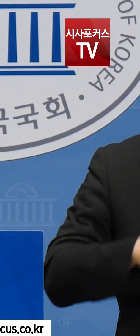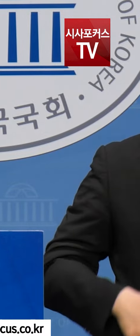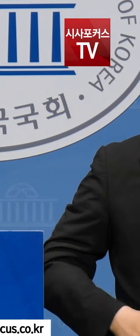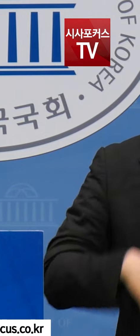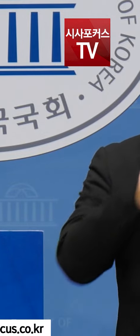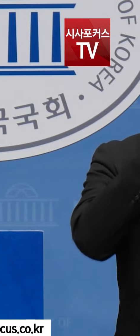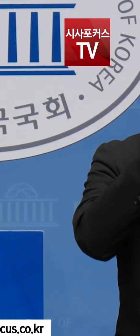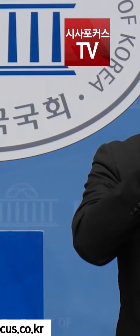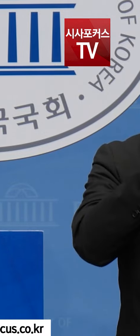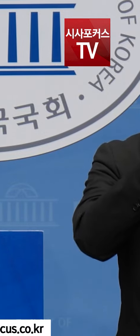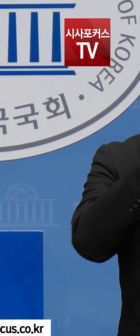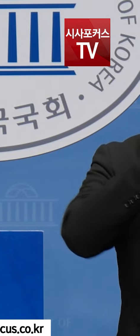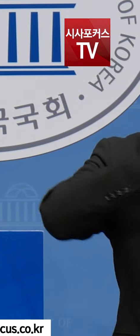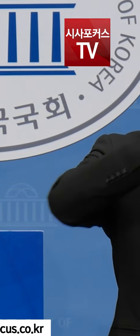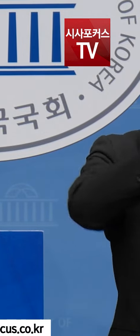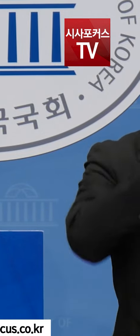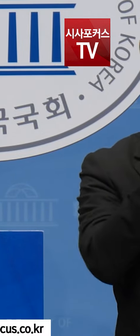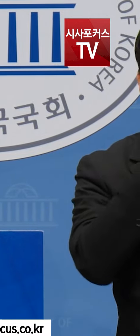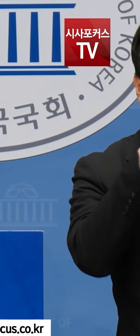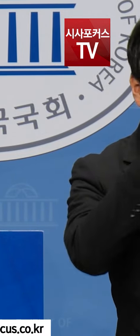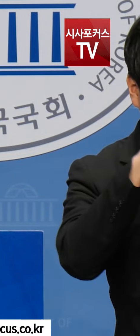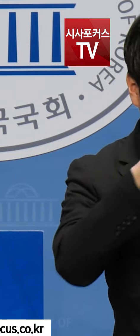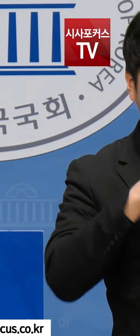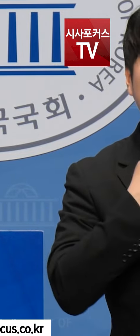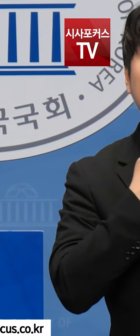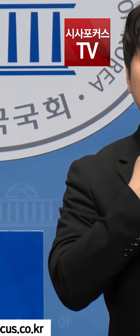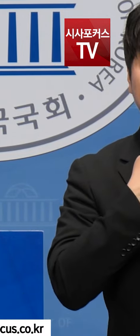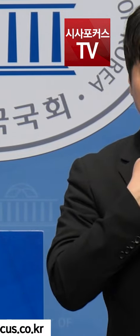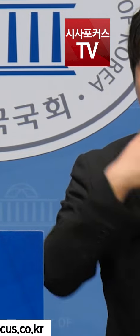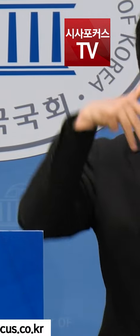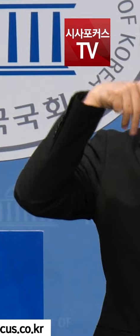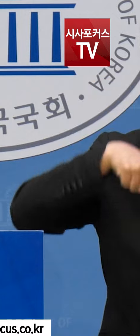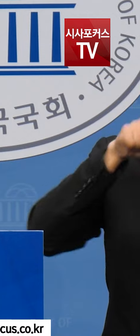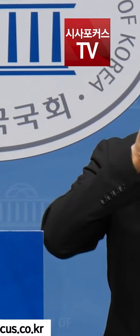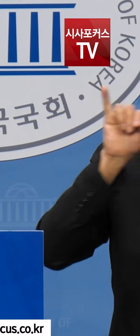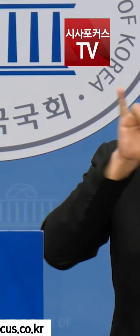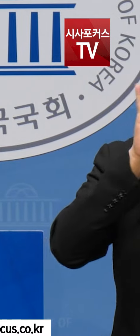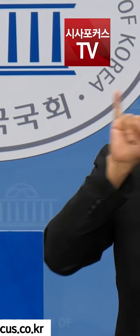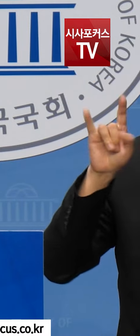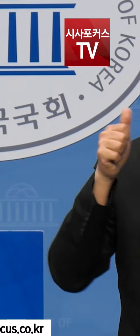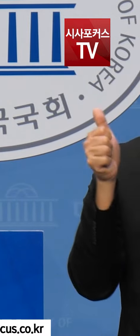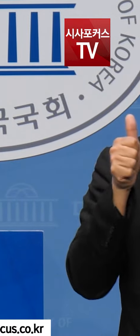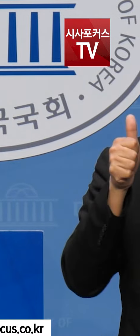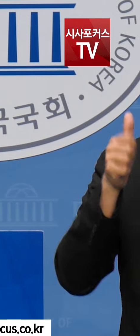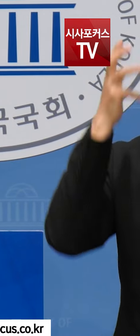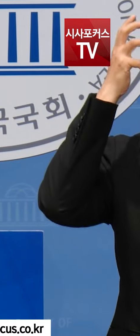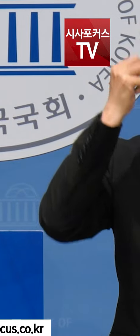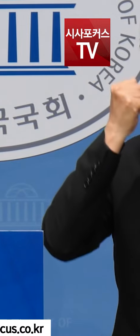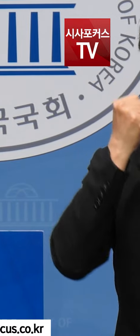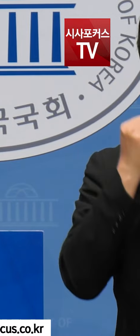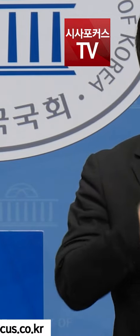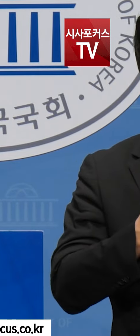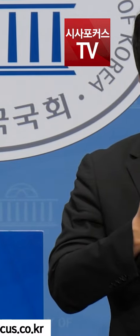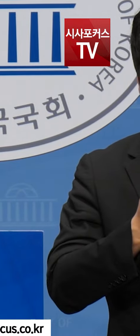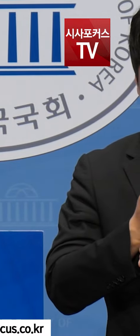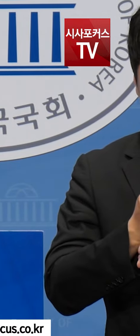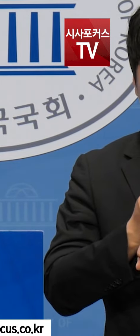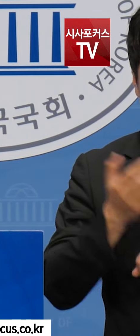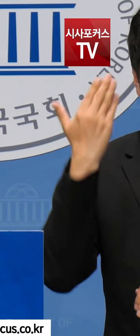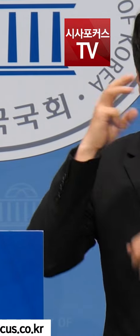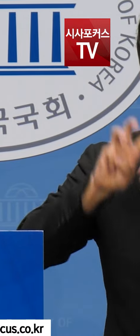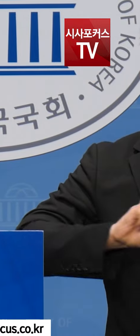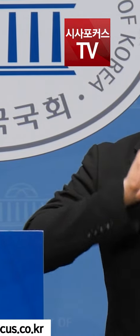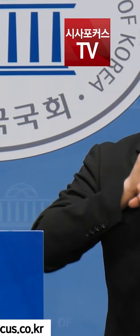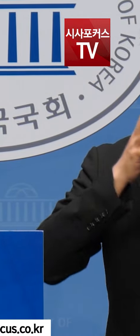밝혀 징계했던 추미애 법무부 장관을 우리는 떠올립니다. 지난 30여 년간 원칙과 소신을